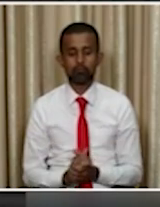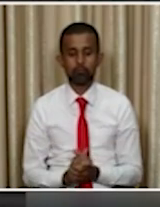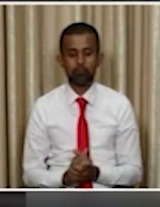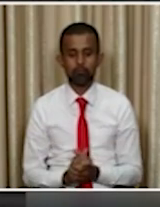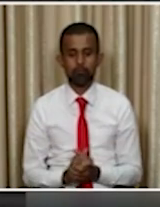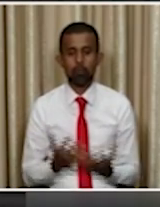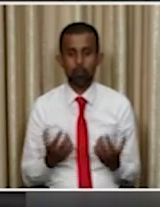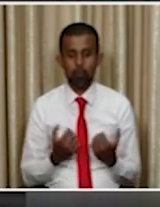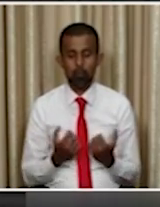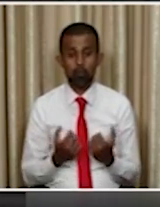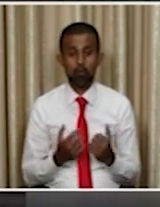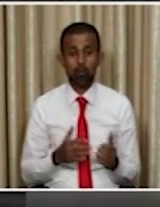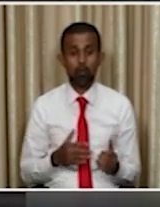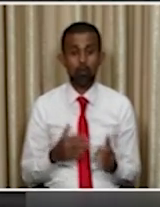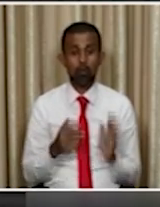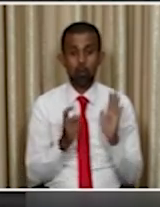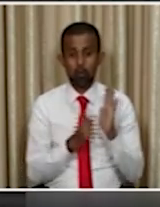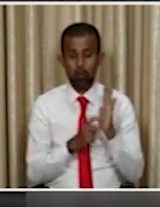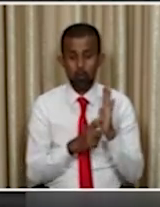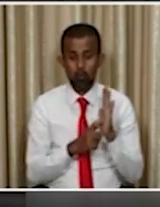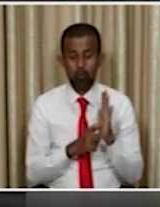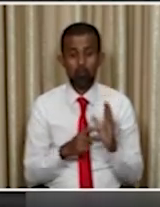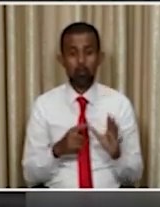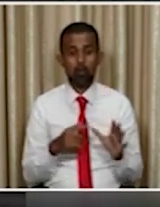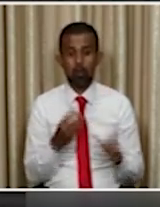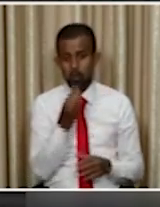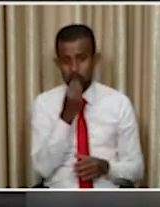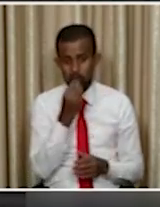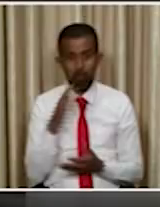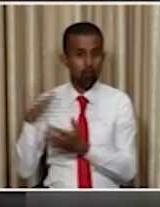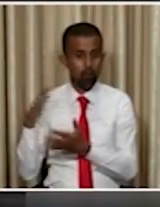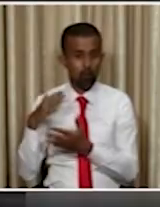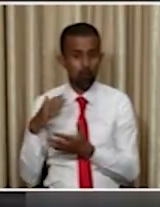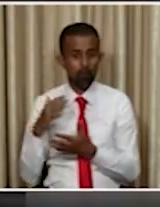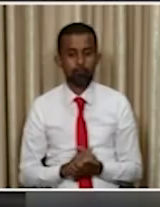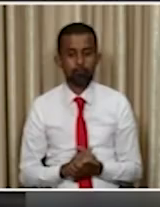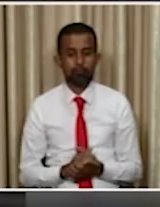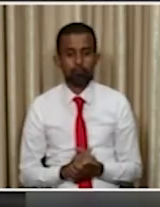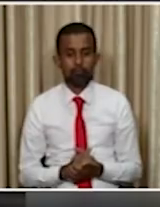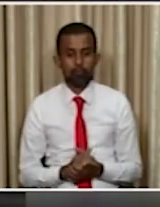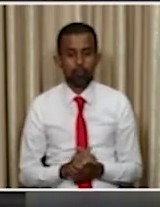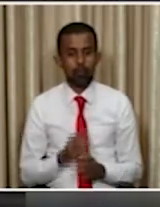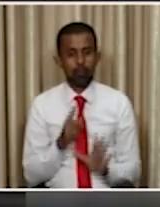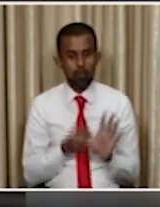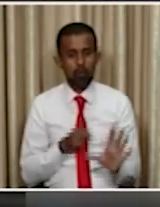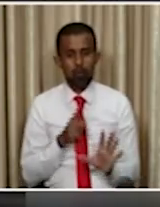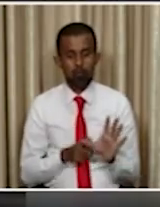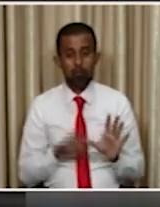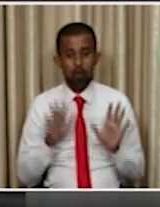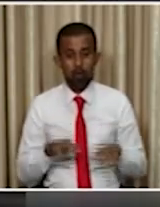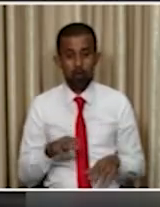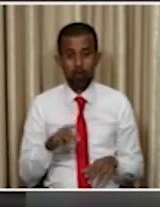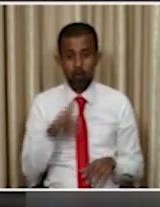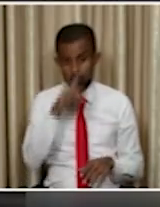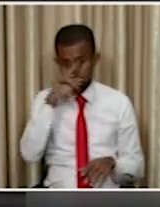සඳහා අවශ්‍ය මෞසතුන් අත්‍යවශ්‍ය සත්ව ආහාර අමුද්‍රව්‍ය ආනයනය කිරීම සිදු කරනු ලබයි. ඒ සඳහා සෑම වසරකම අවසන් කාර්තු තුළදී